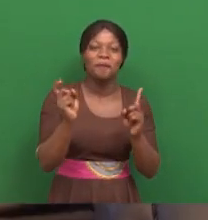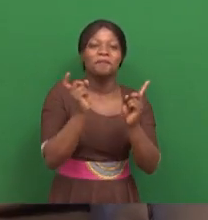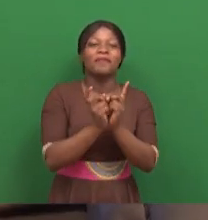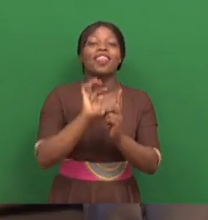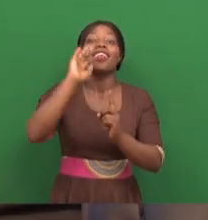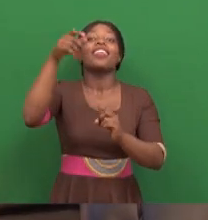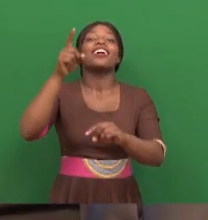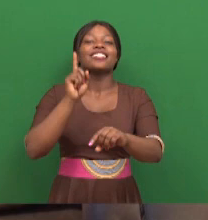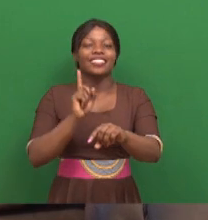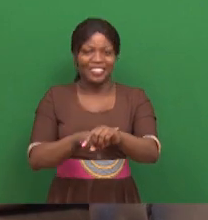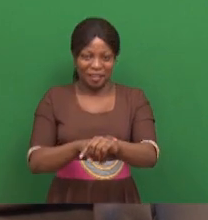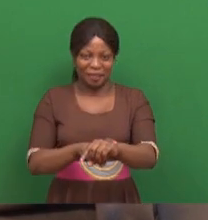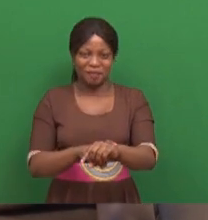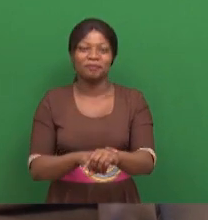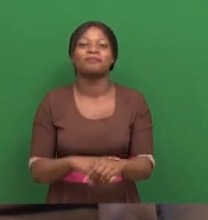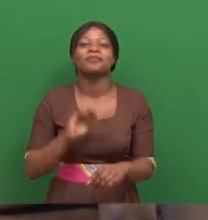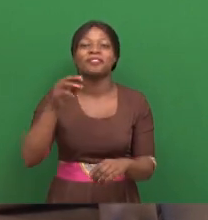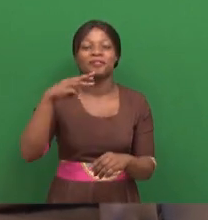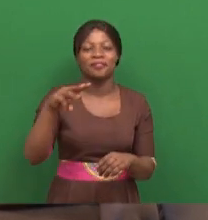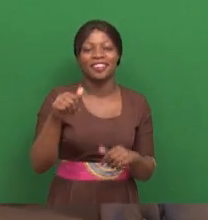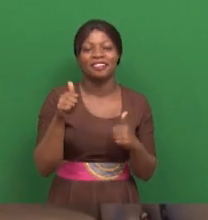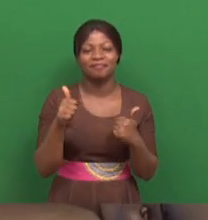zvakare svondo rinouya panguva imwe chete tiine imwe